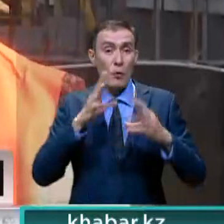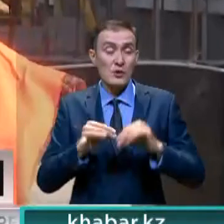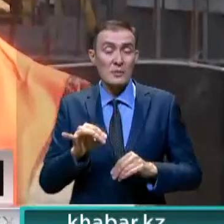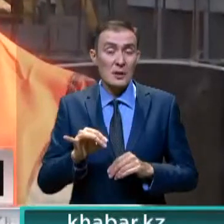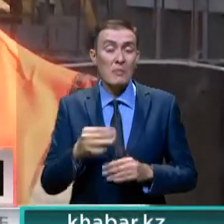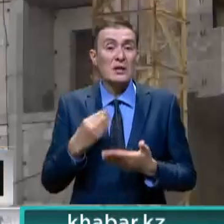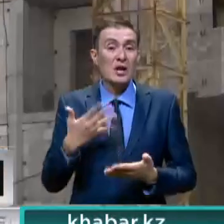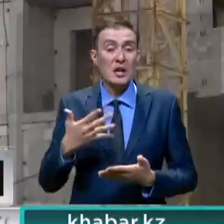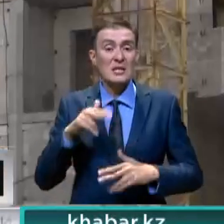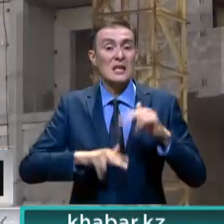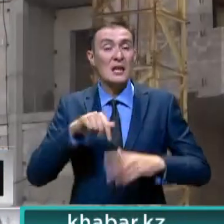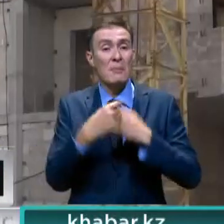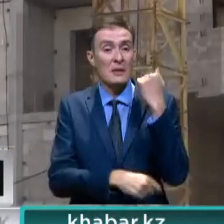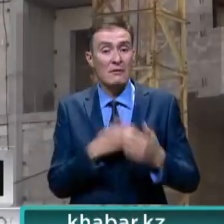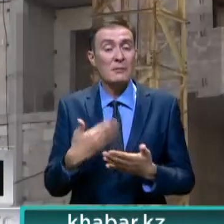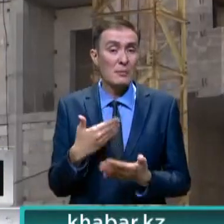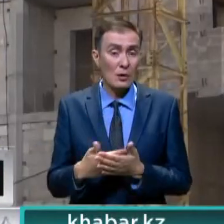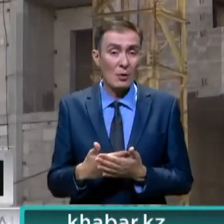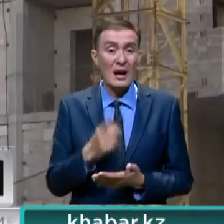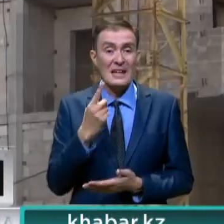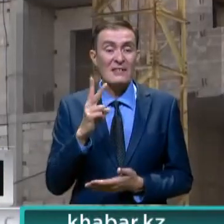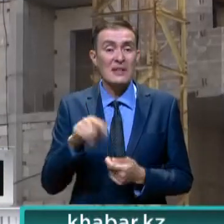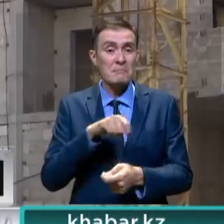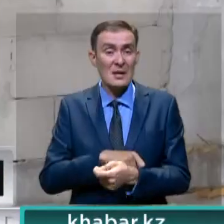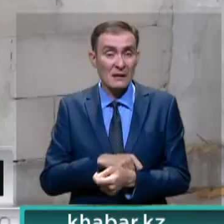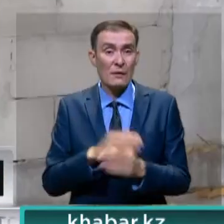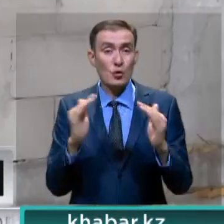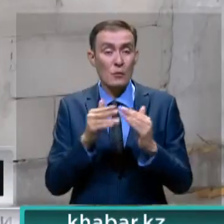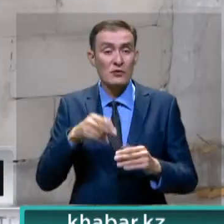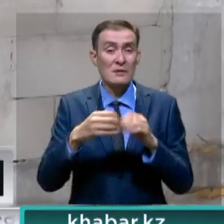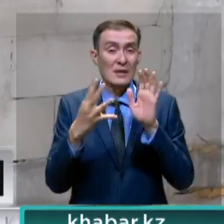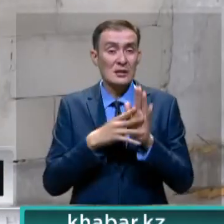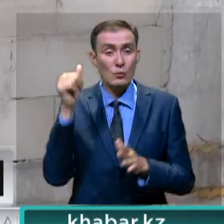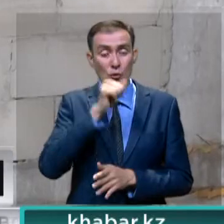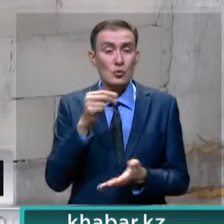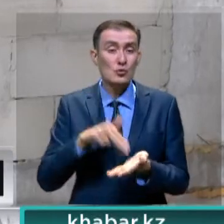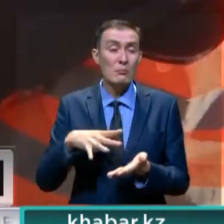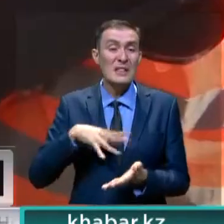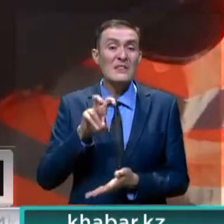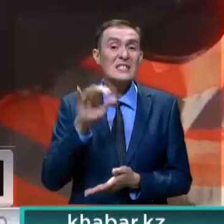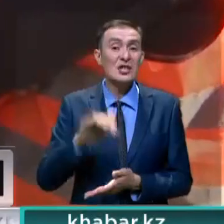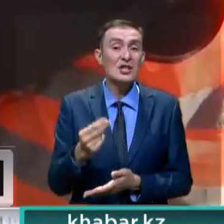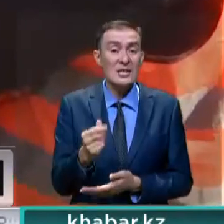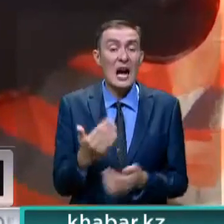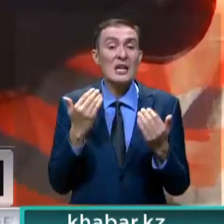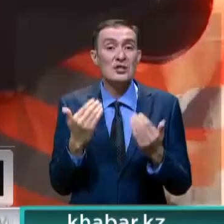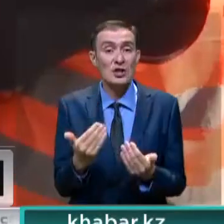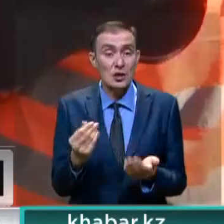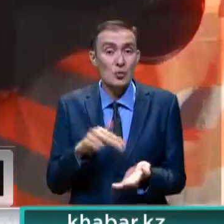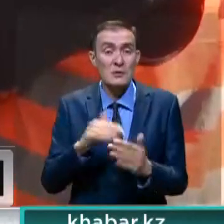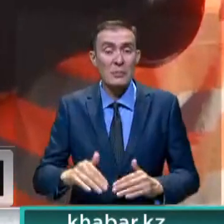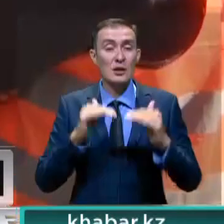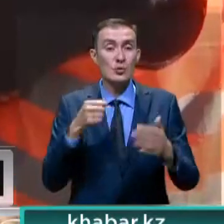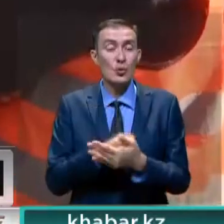и резкое подорожание строительных материалов. К примеру, квадратный метр в этом доме в 2019-м оценивали в 200 тысяч тенге, а сейчас же